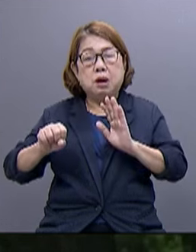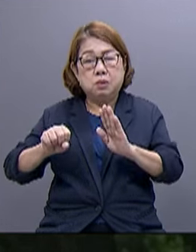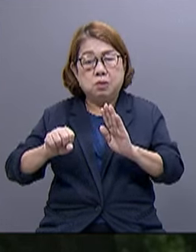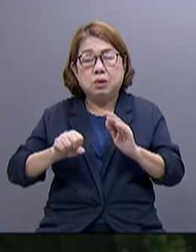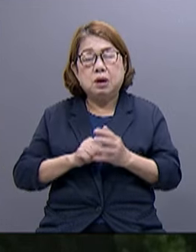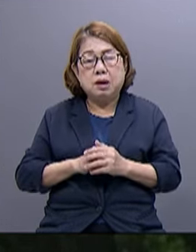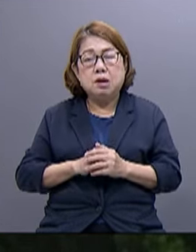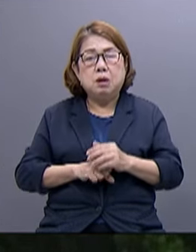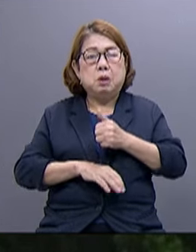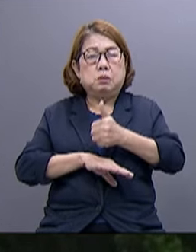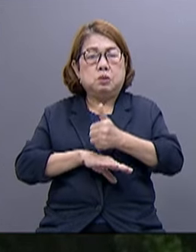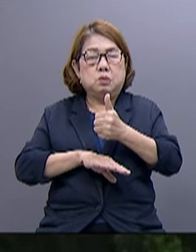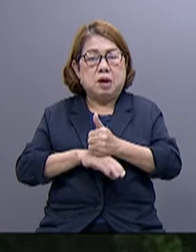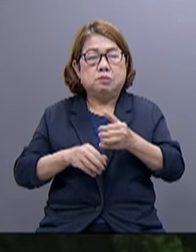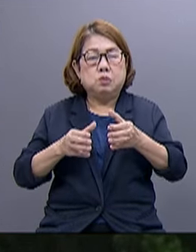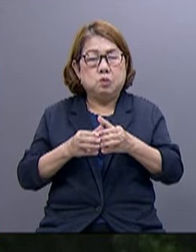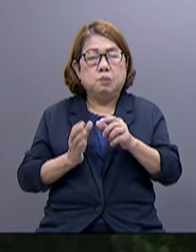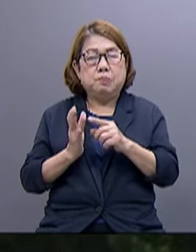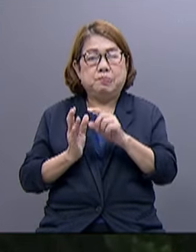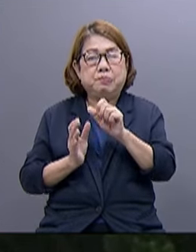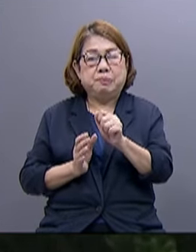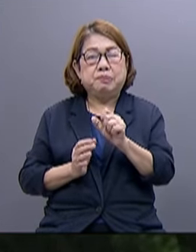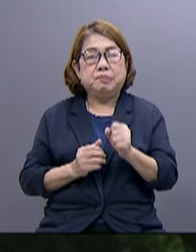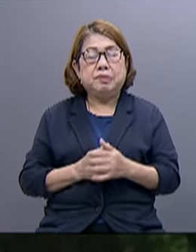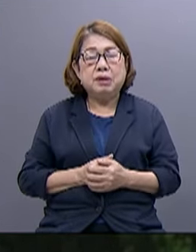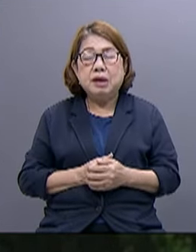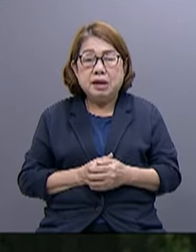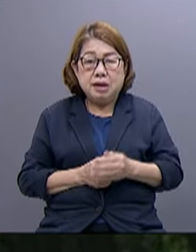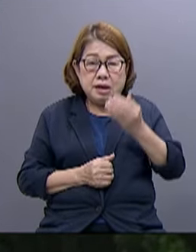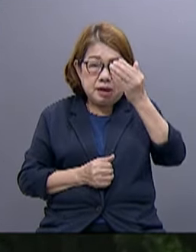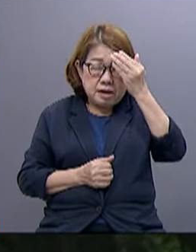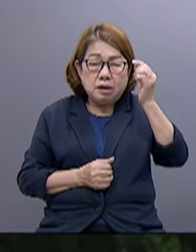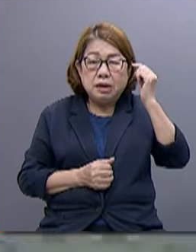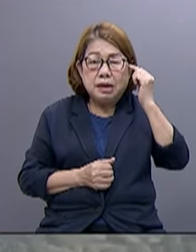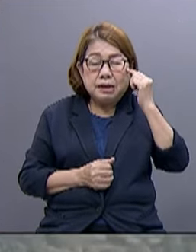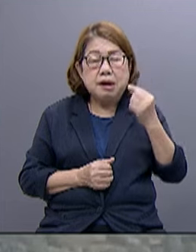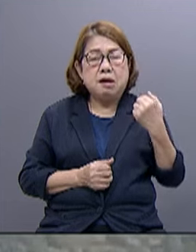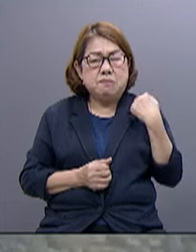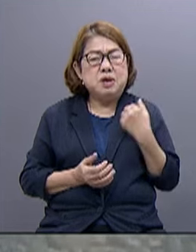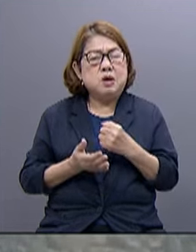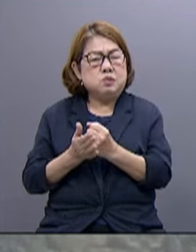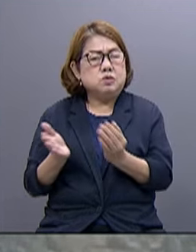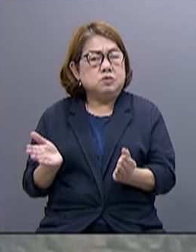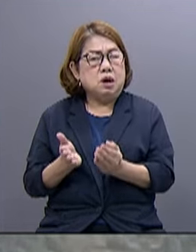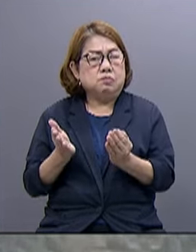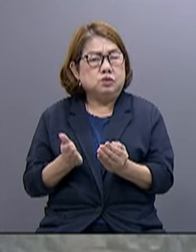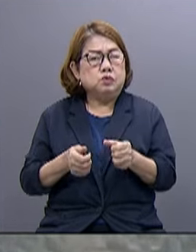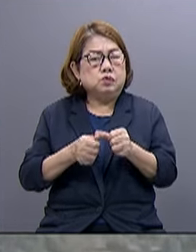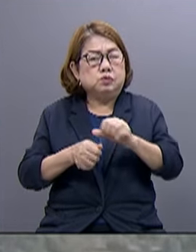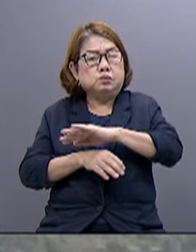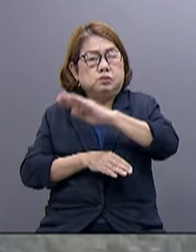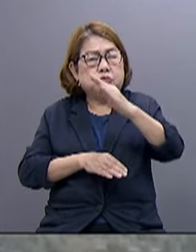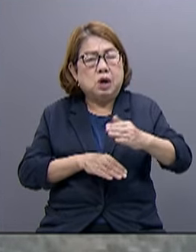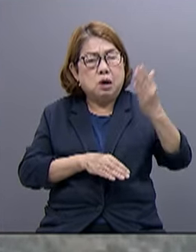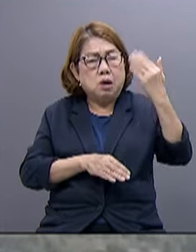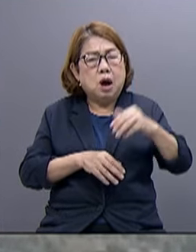ซึ่งเป็นผู้นำกลุ่มเฮสบอลลาห์ค่ะอิสราเอลเชื่อว่าชูเคอร์อยู่เบื้องหลังการโจมตีที่ราบสูงโกลันเมื่อช่วงสุดสัป